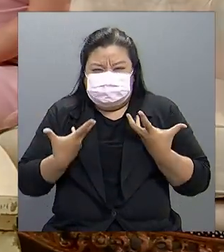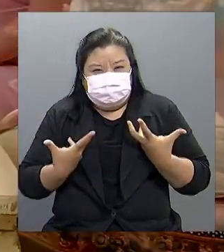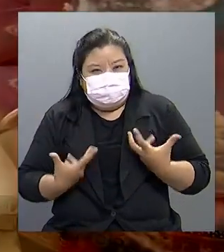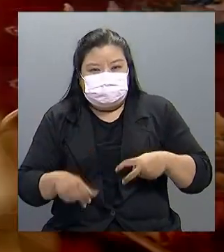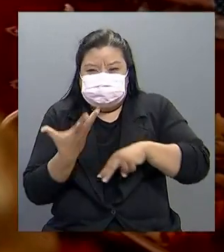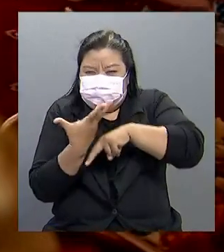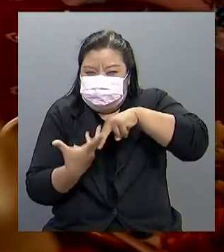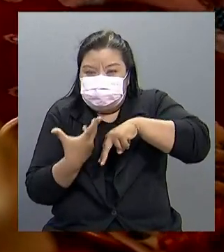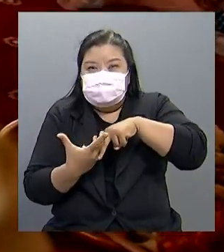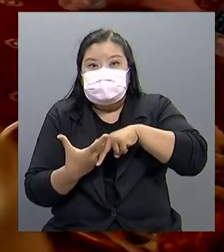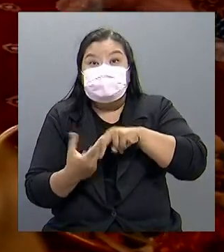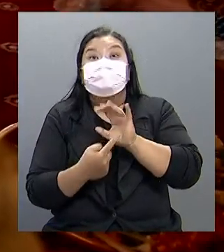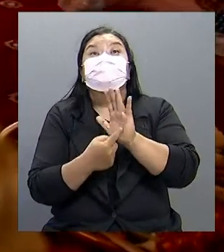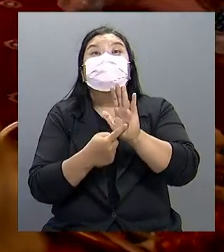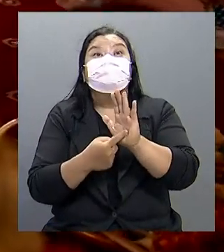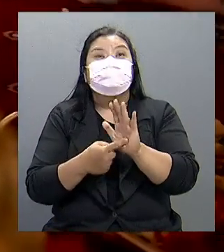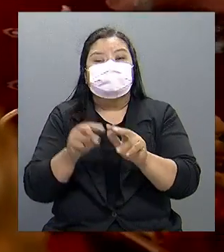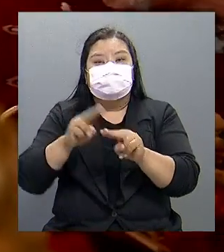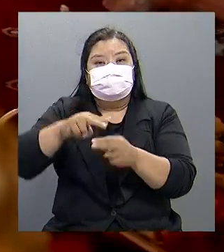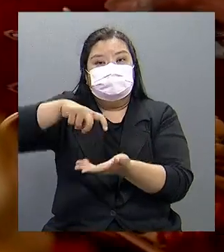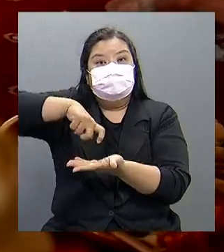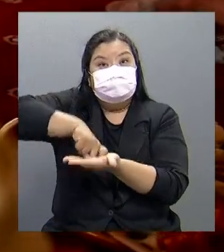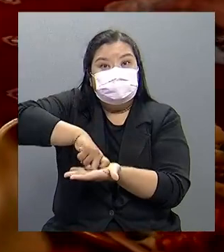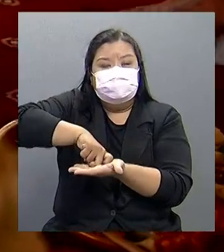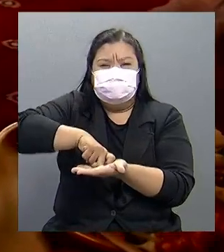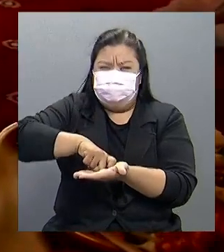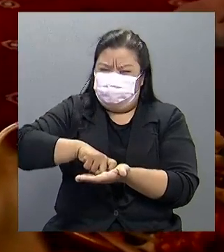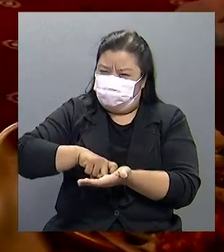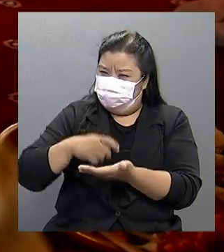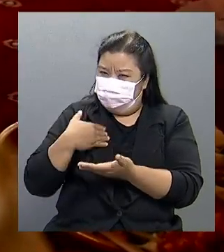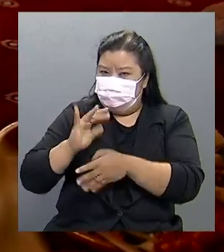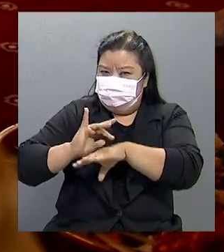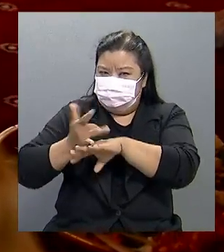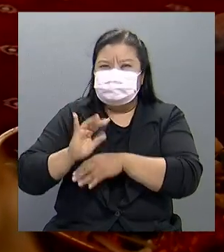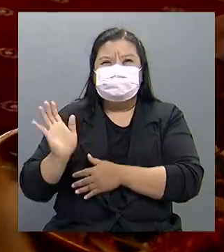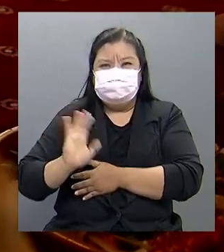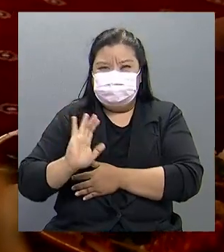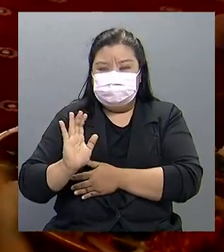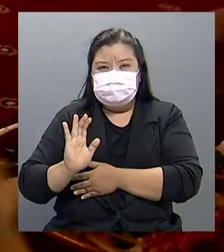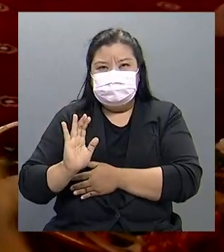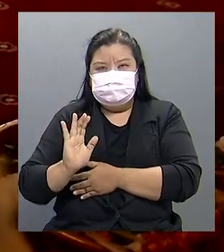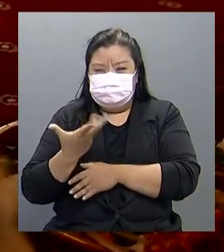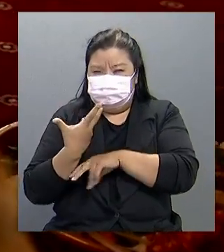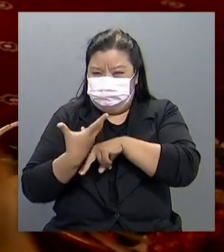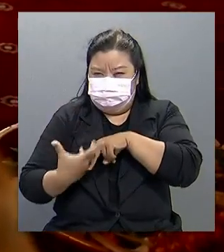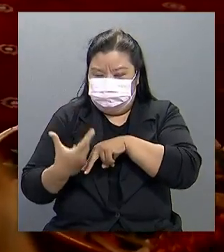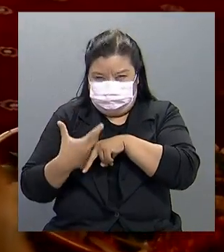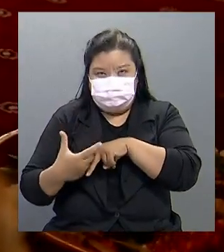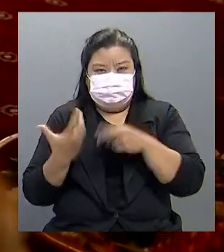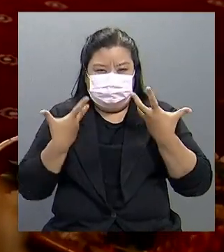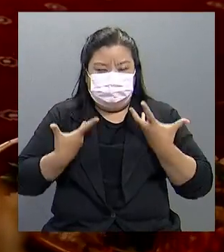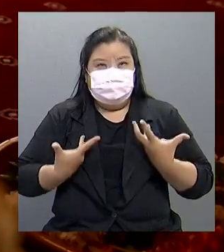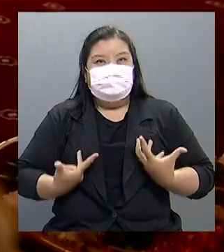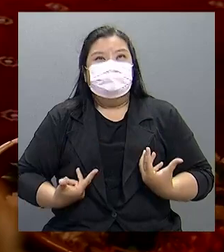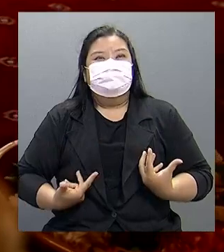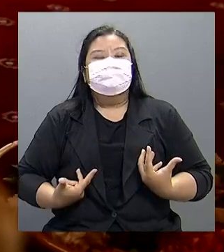เพียบอย่างเงี้ยมันเป็นท่าที่ค่อนข้างจะฝืนธรรมชาตินะในความเป็นจริงนะฮะเพราะฉะนั้นกล้ามเนื้อเขาก็จะปวดไปด้วยเพราะฉะนั้นการที่เรานั่งให้ถูกวิ